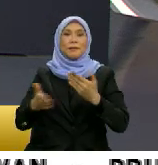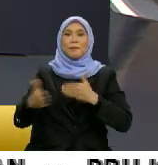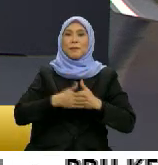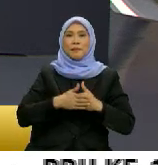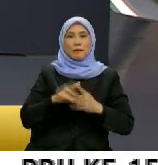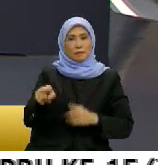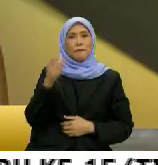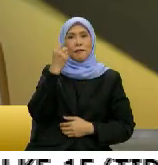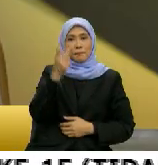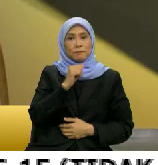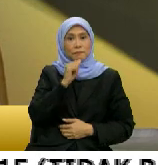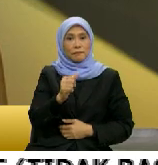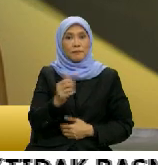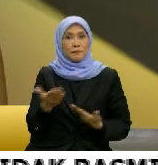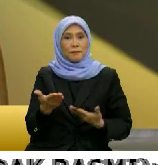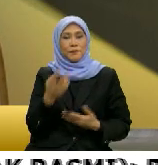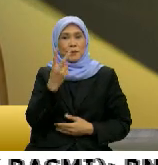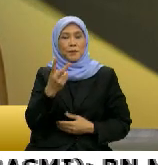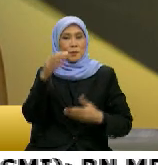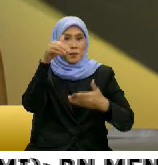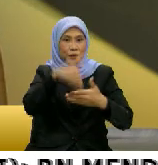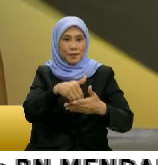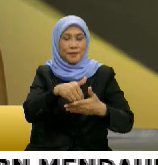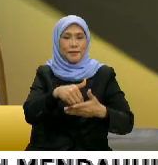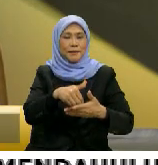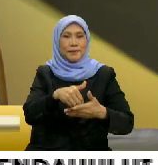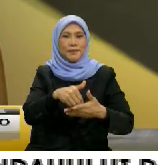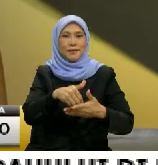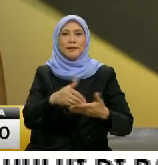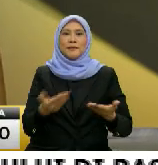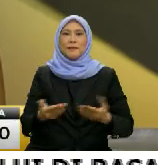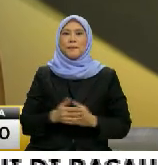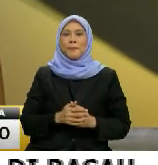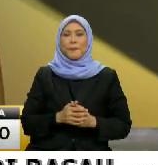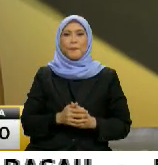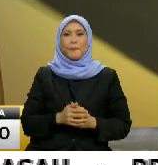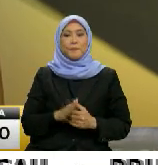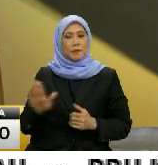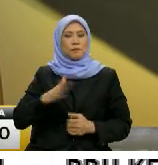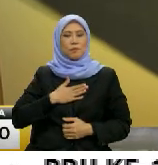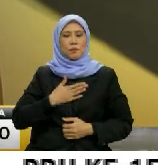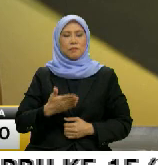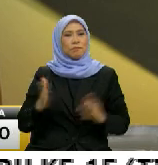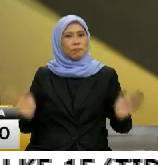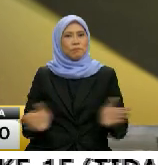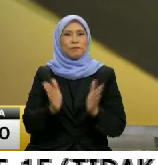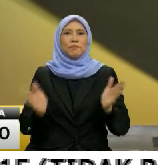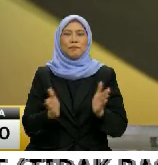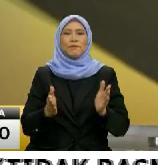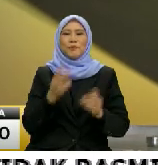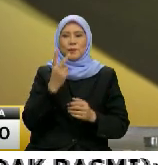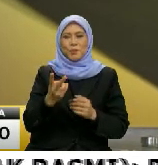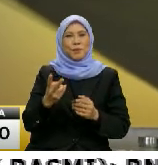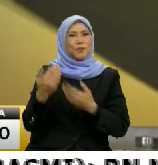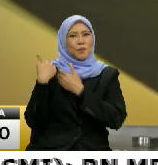kepada sama ada mereka faham atau tidak pilihan kepada mengundi. Tetapi bila mereka telah sudi menunjukkan motivasi, ya,